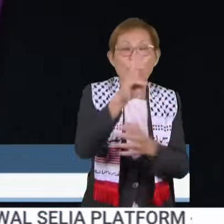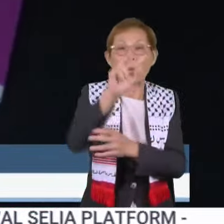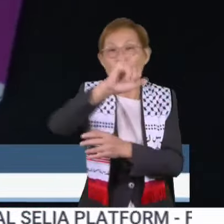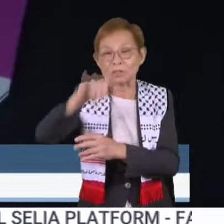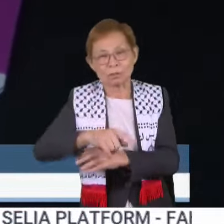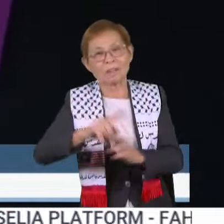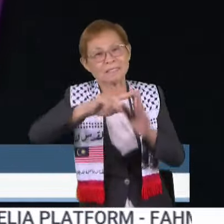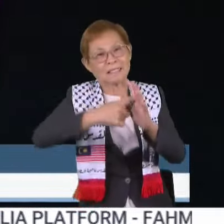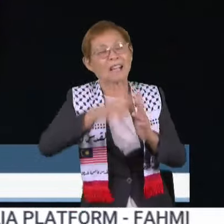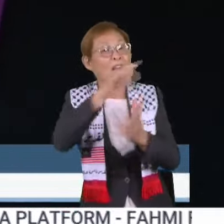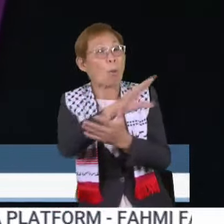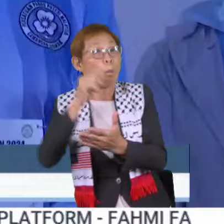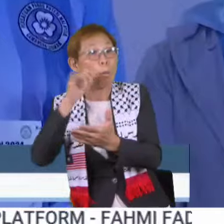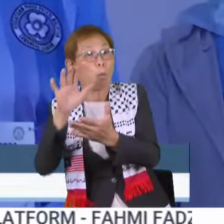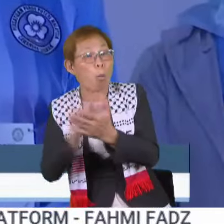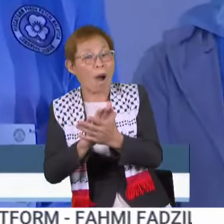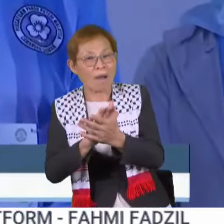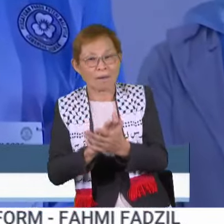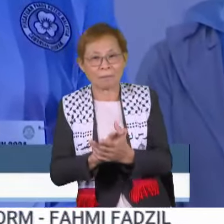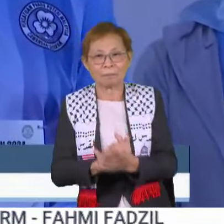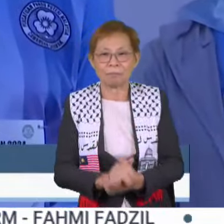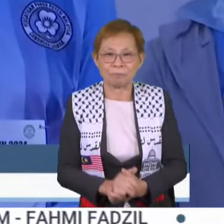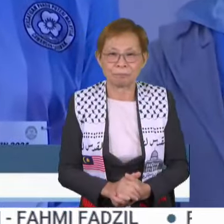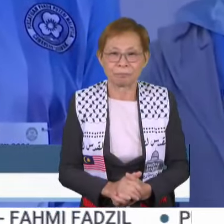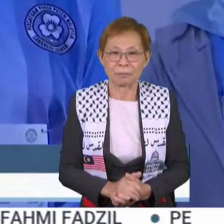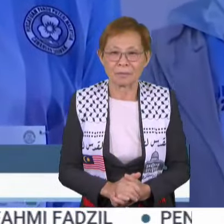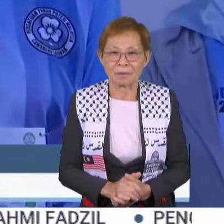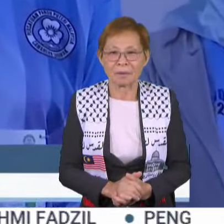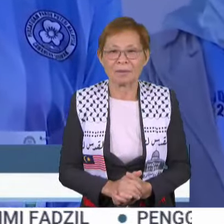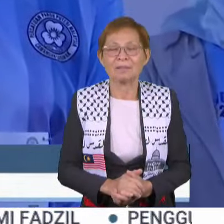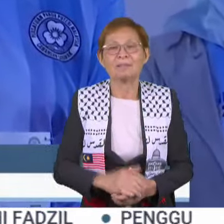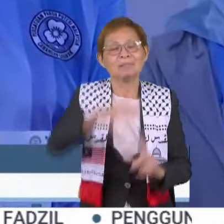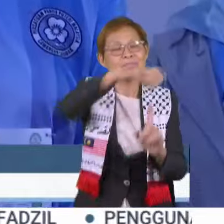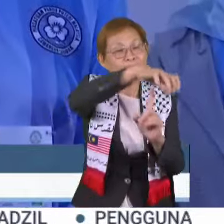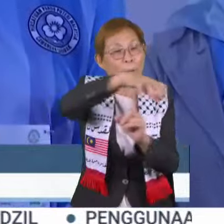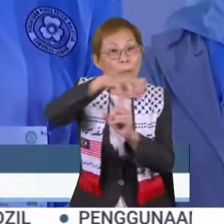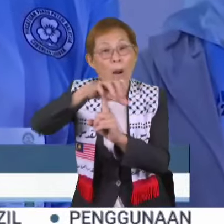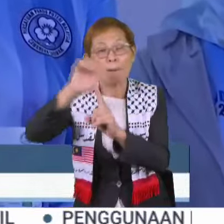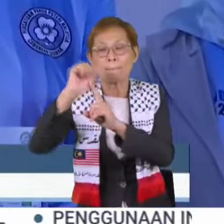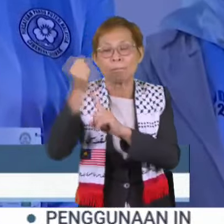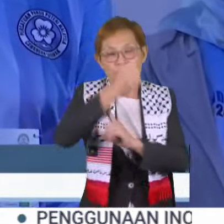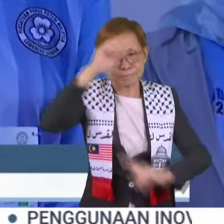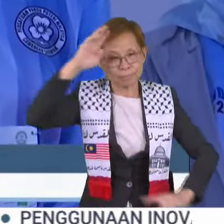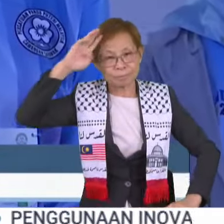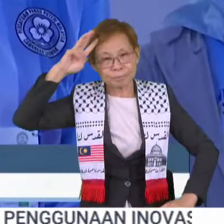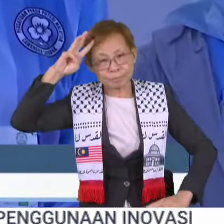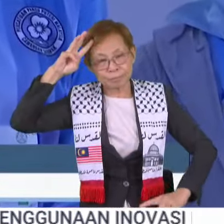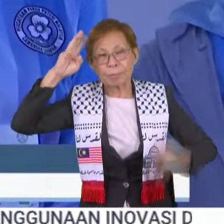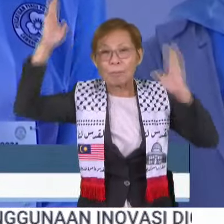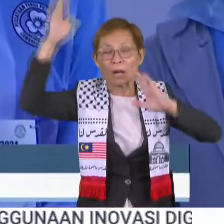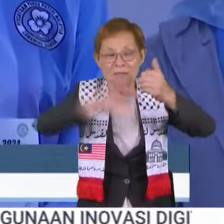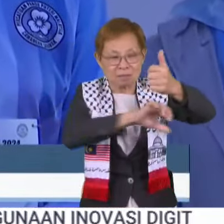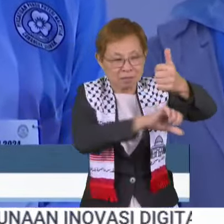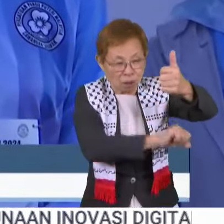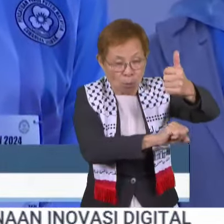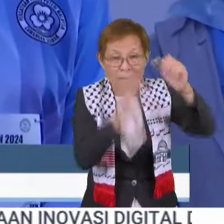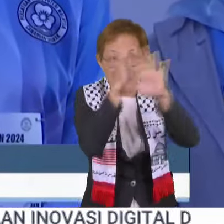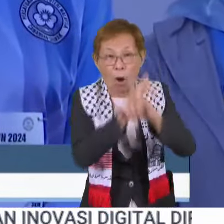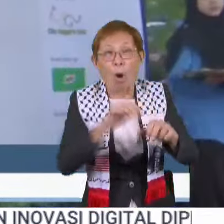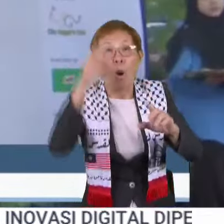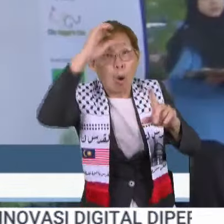Junaidi tuanku Jafar dan isteri tok Puan Fauziah Mohamad Sanusi selaku penaung persatuan Pandu Puteri Malaysia cawangan Sarawak objektif